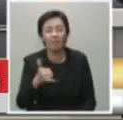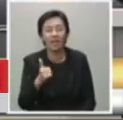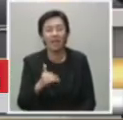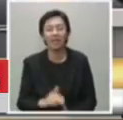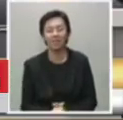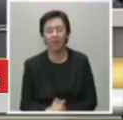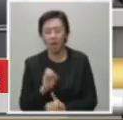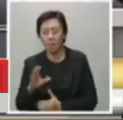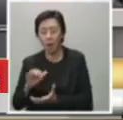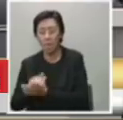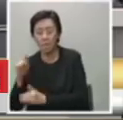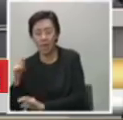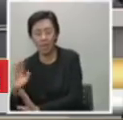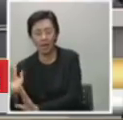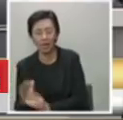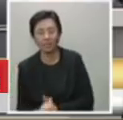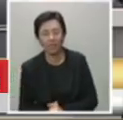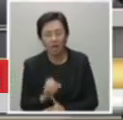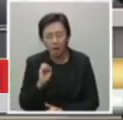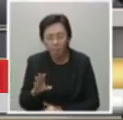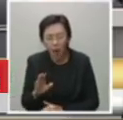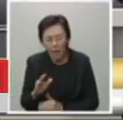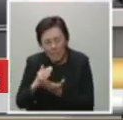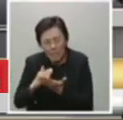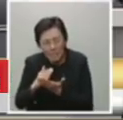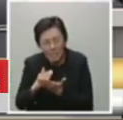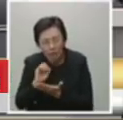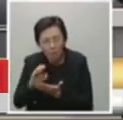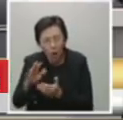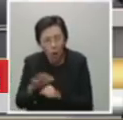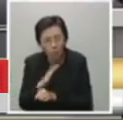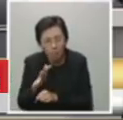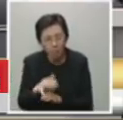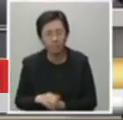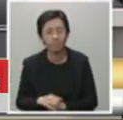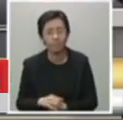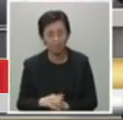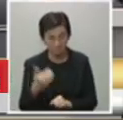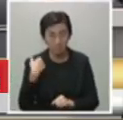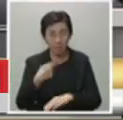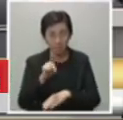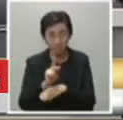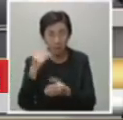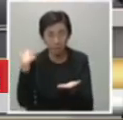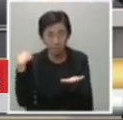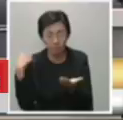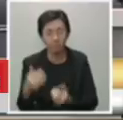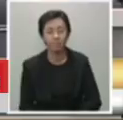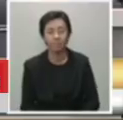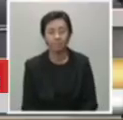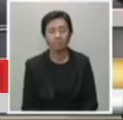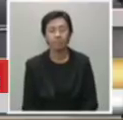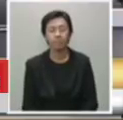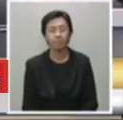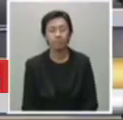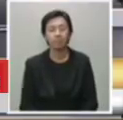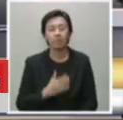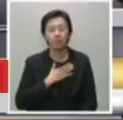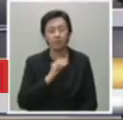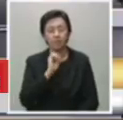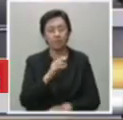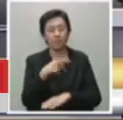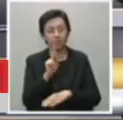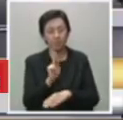ม่อยากบอกเมียหรือว่าบอกไม่หมดก็พอให้อภัยได้ท่านประธานเคยไหมครับเพราะฉะนั้นเนี่ยผมจะบอกท่านประธ